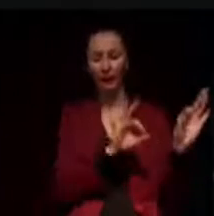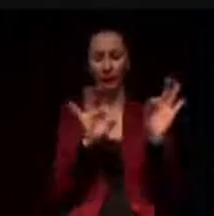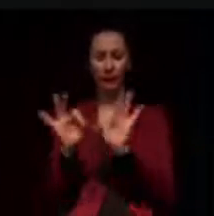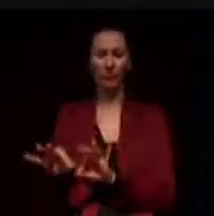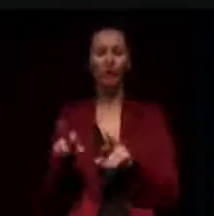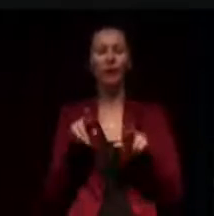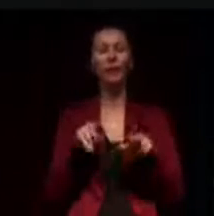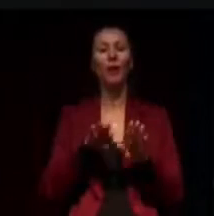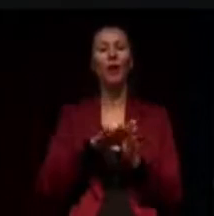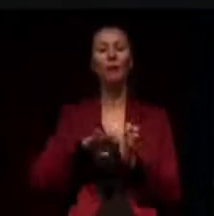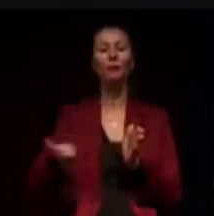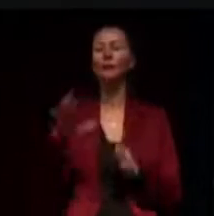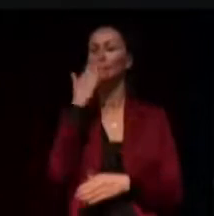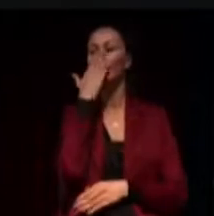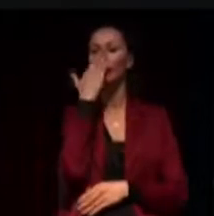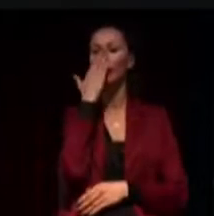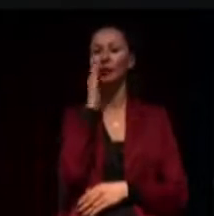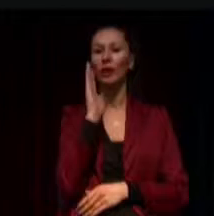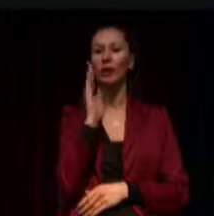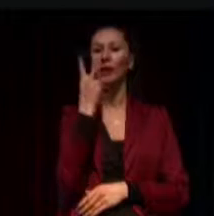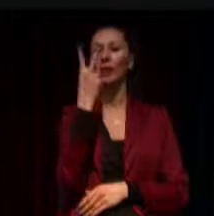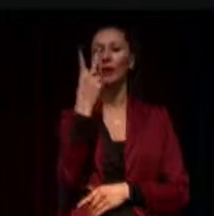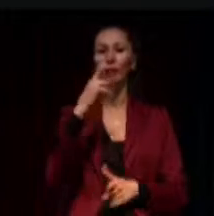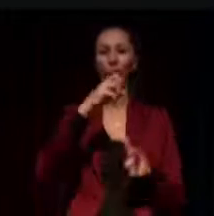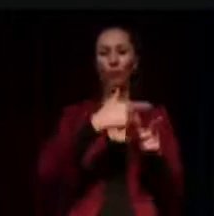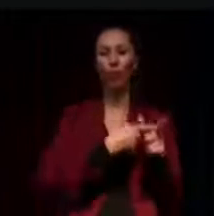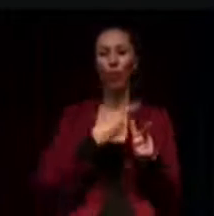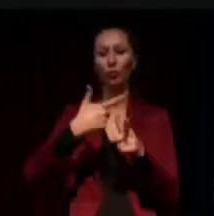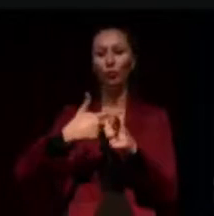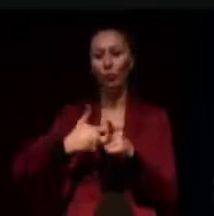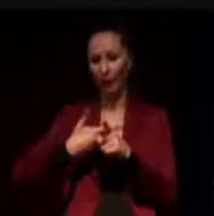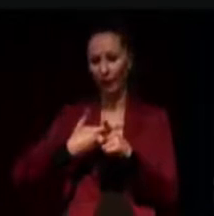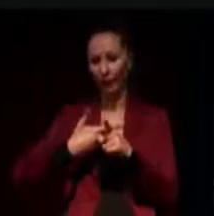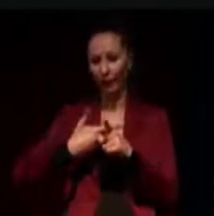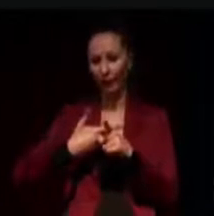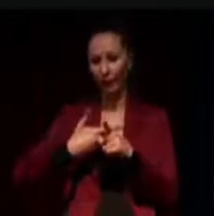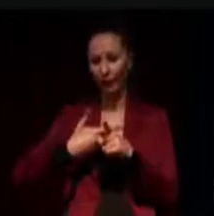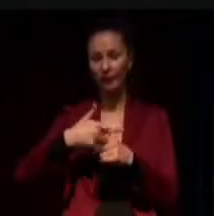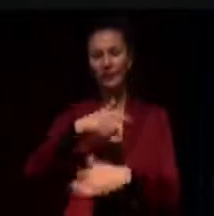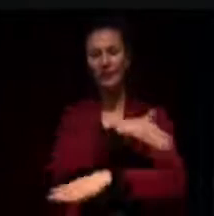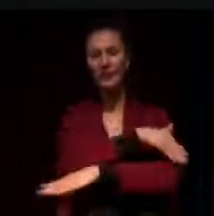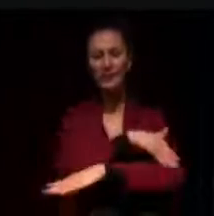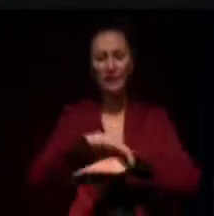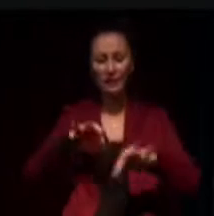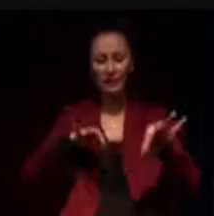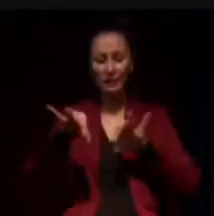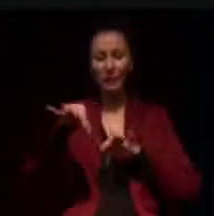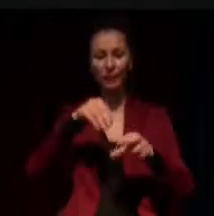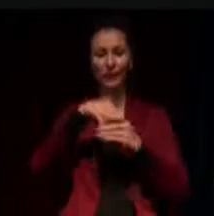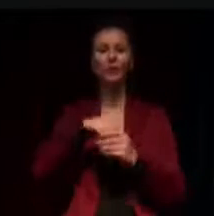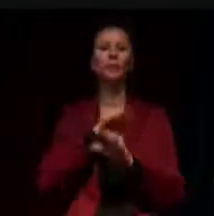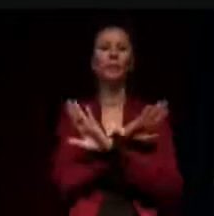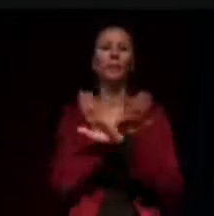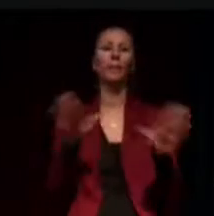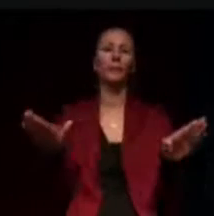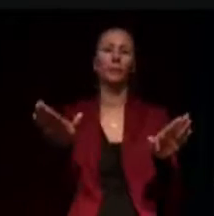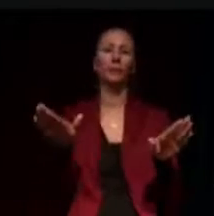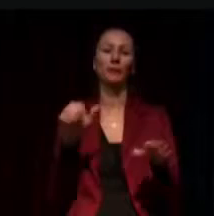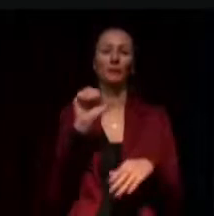ayrılmış. Sadece iki projenin çizim aşamasının bitmesi planlanıyor kıymetli